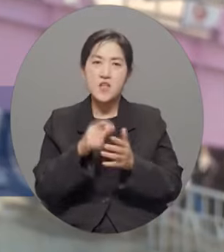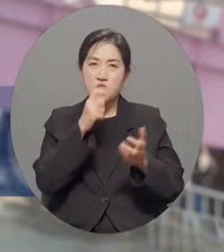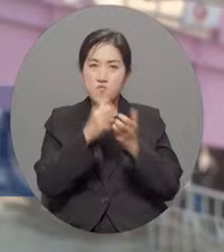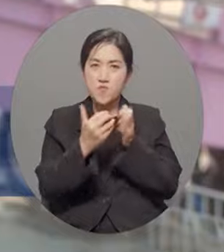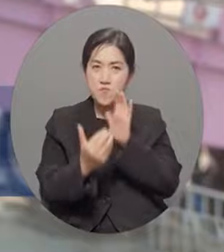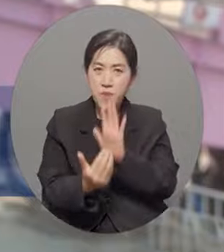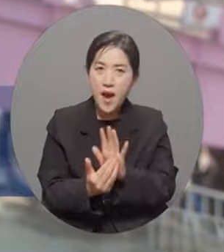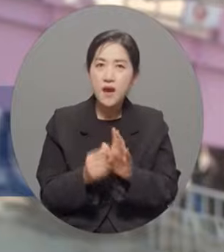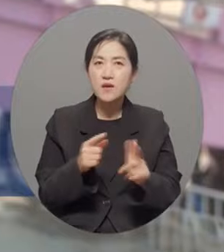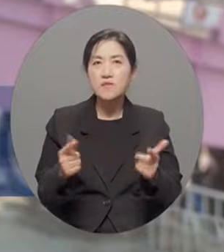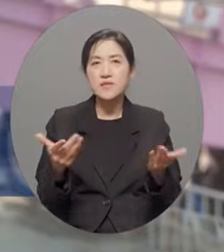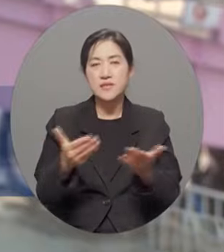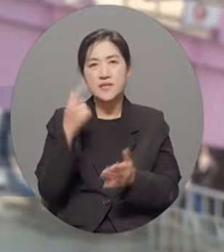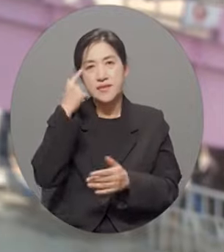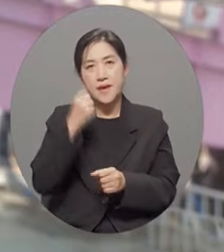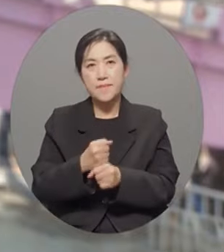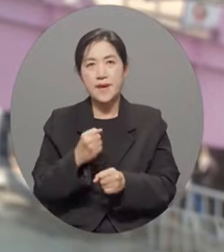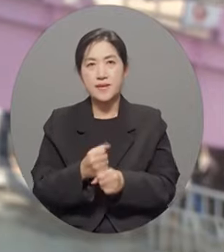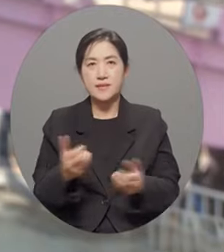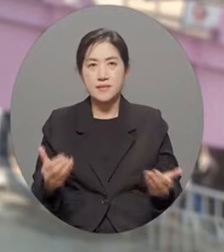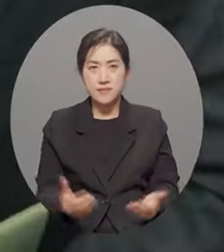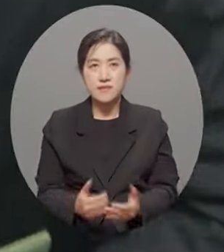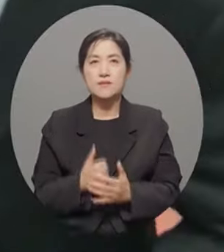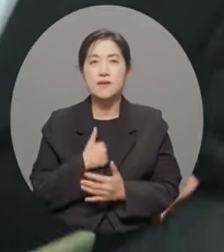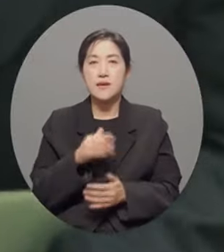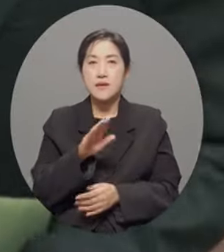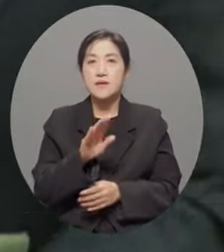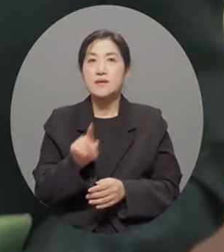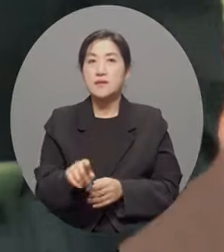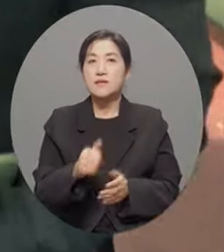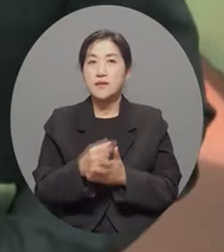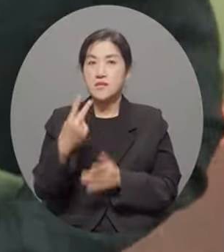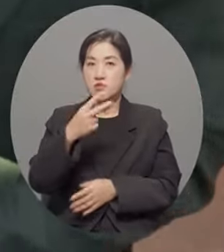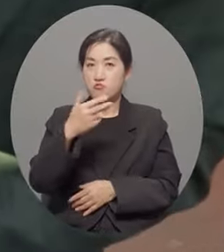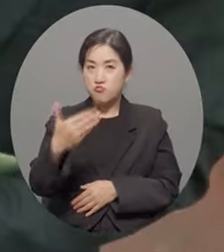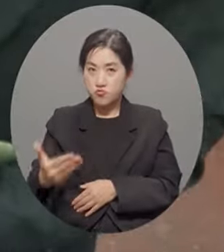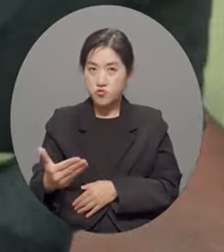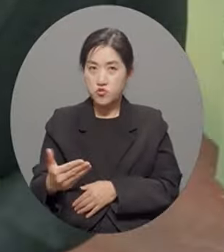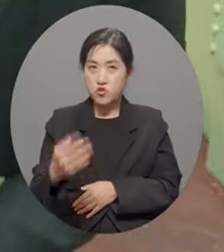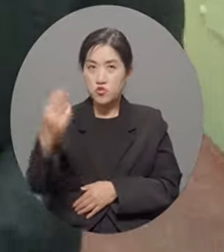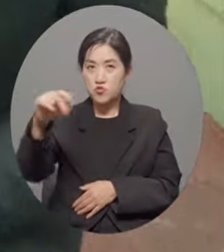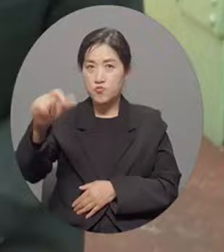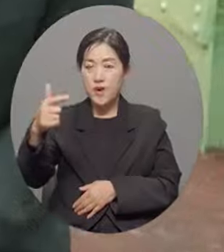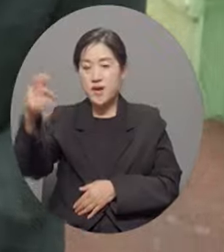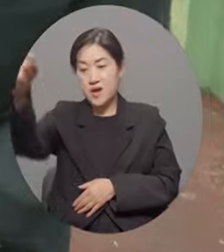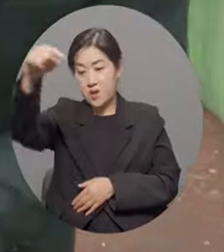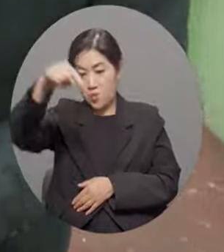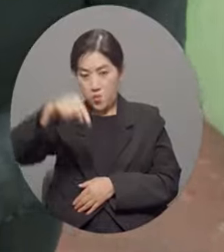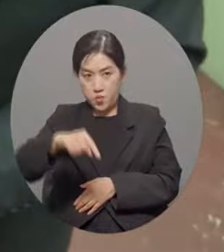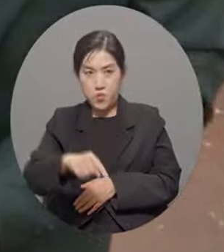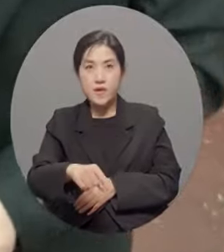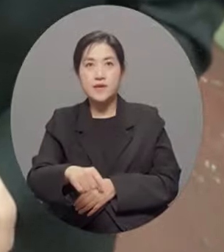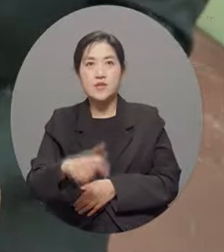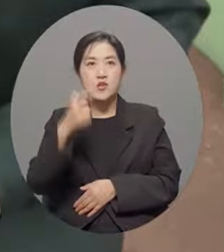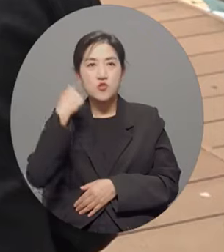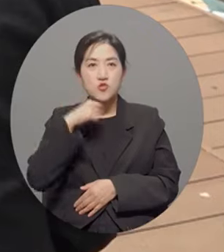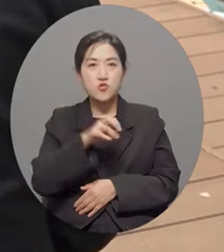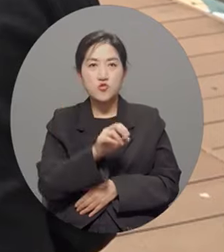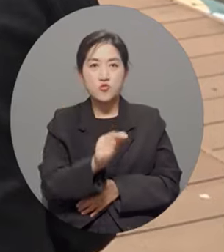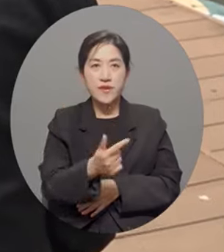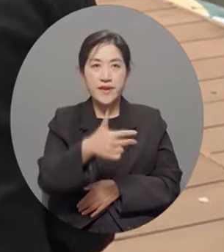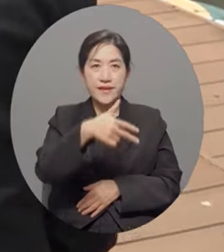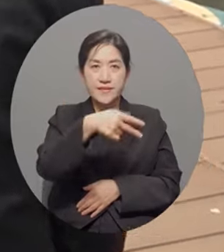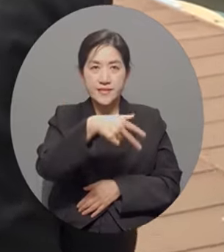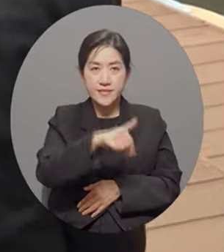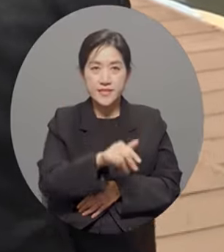걸 개발하는 일을 했었습니다. 박 박사는 지난 2009년 두만강을 건넜습니다. 중국 옌지와 단둥을